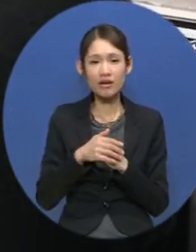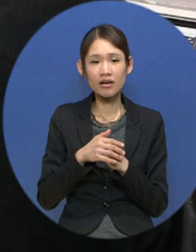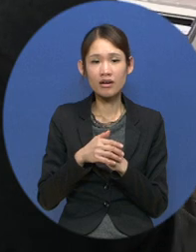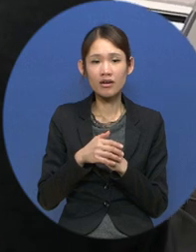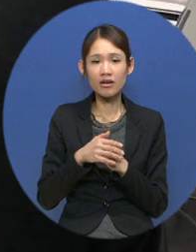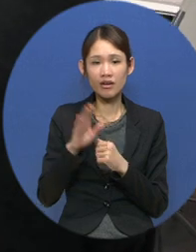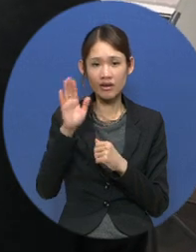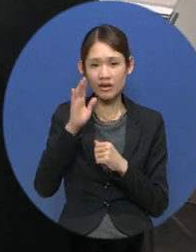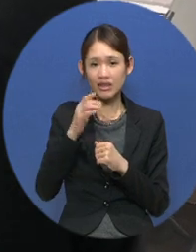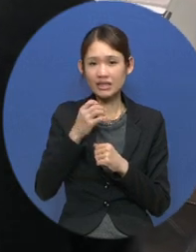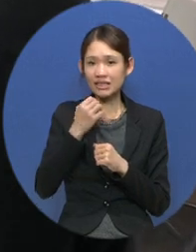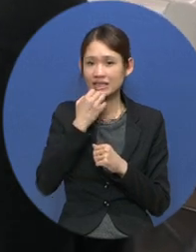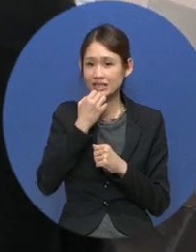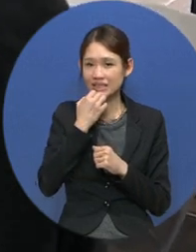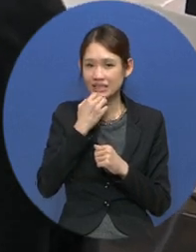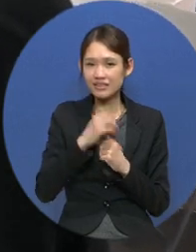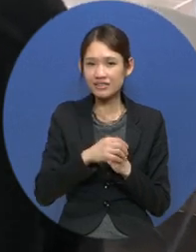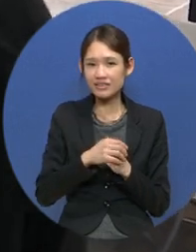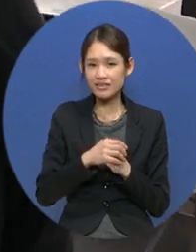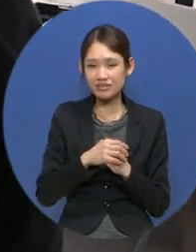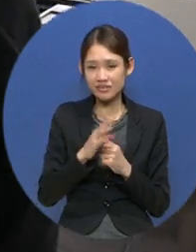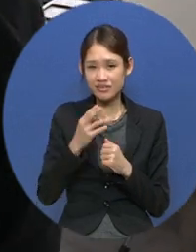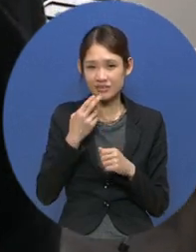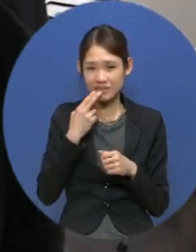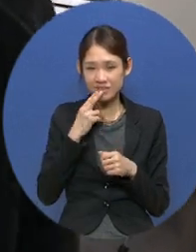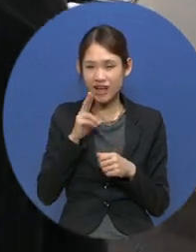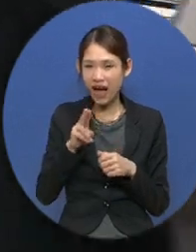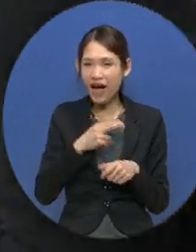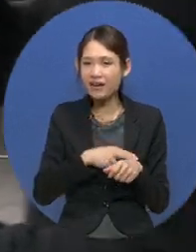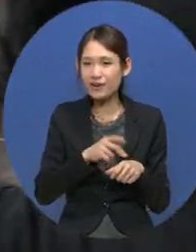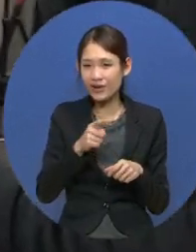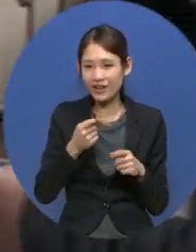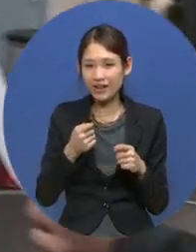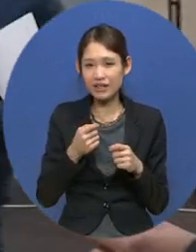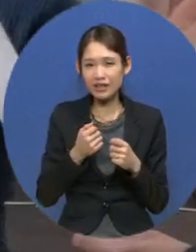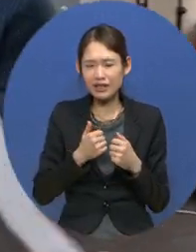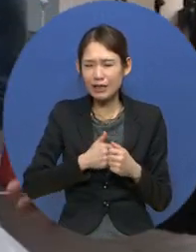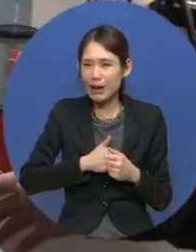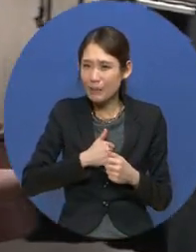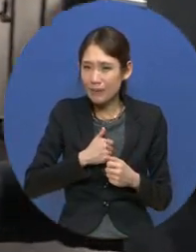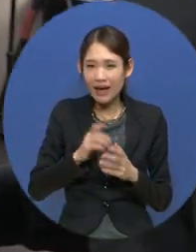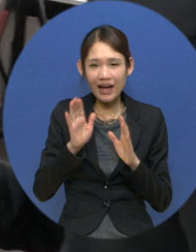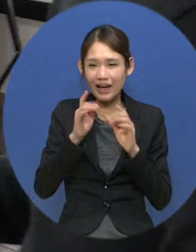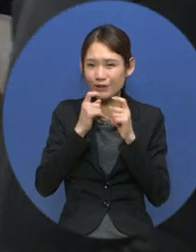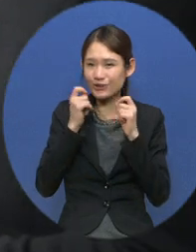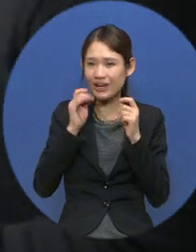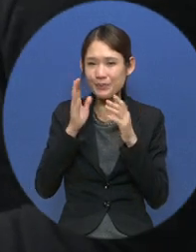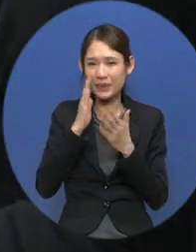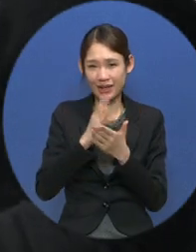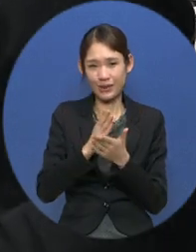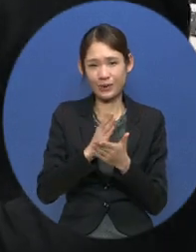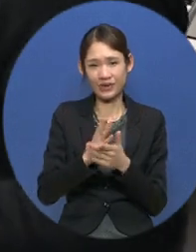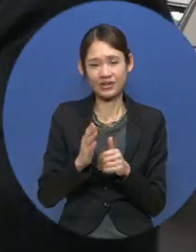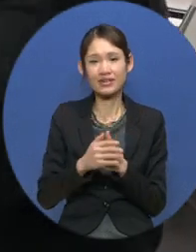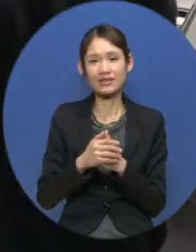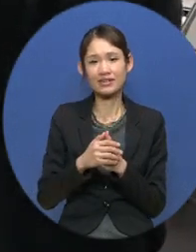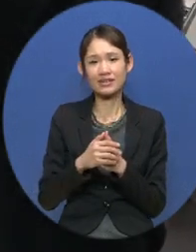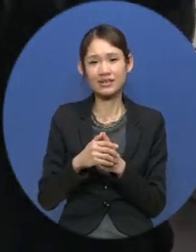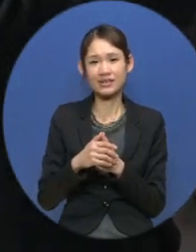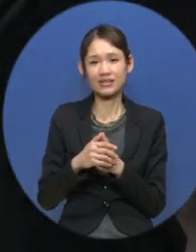분노의 웃음이 아니라고. 야. 선생님이 이런 분노의 웃음이 아니라고. 혁중아. 어.